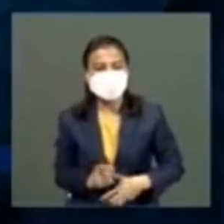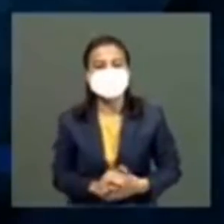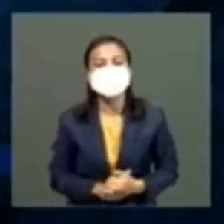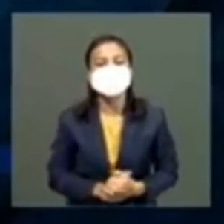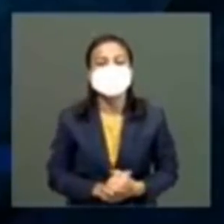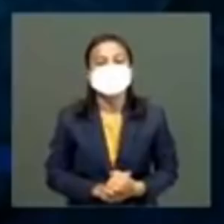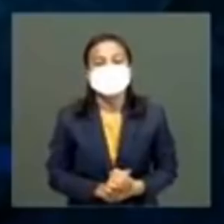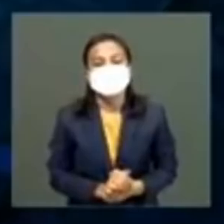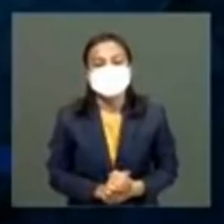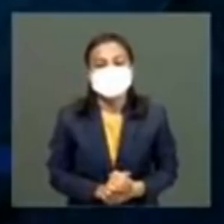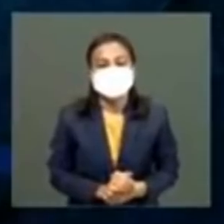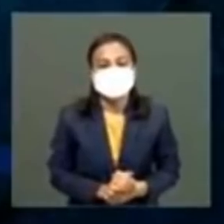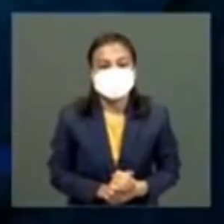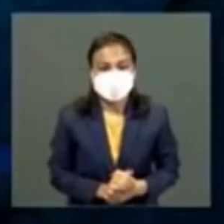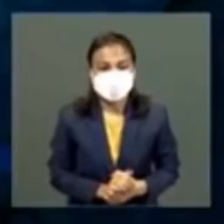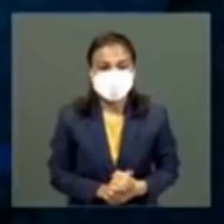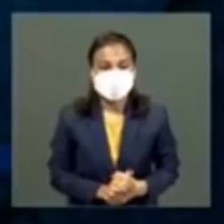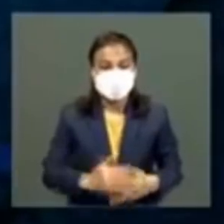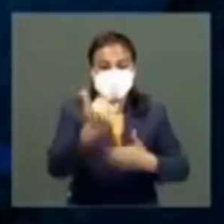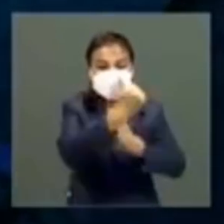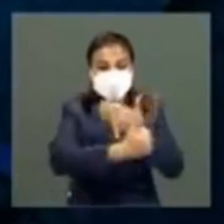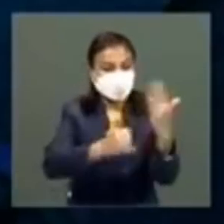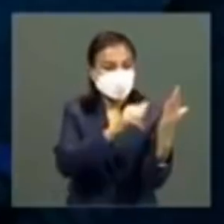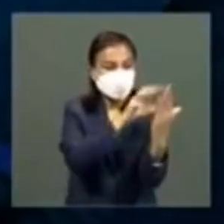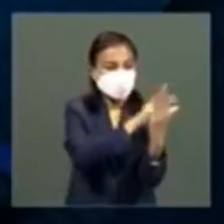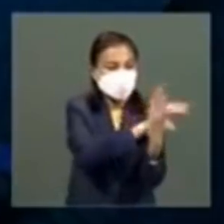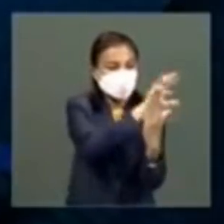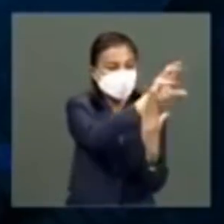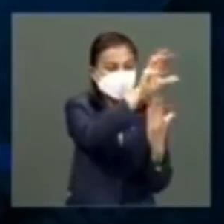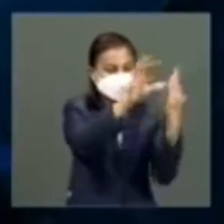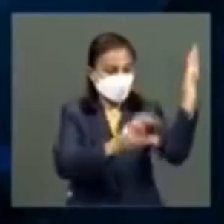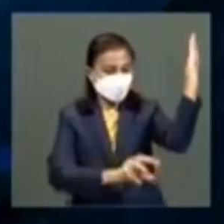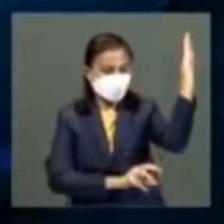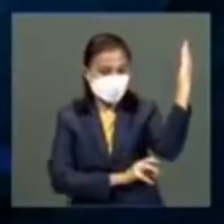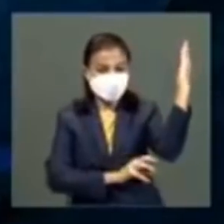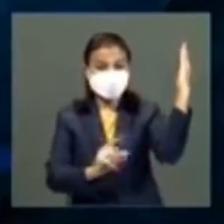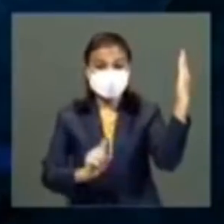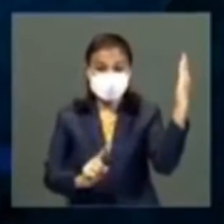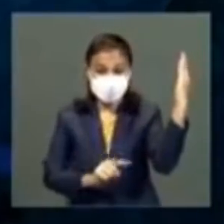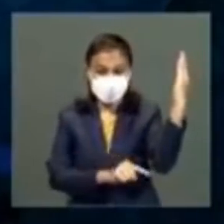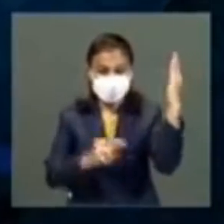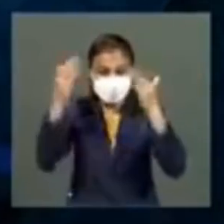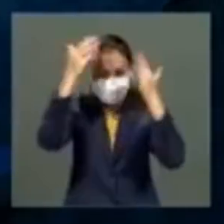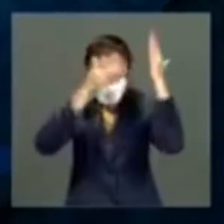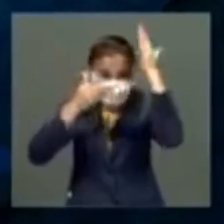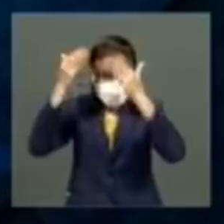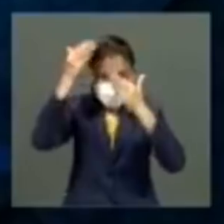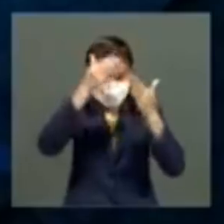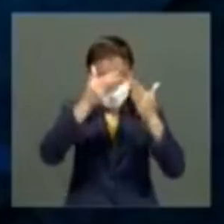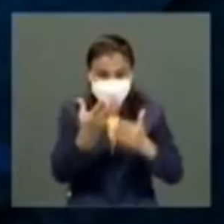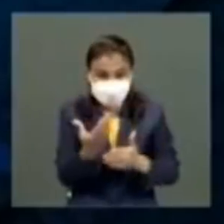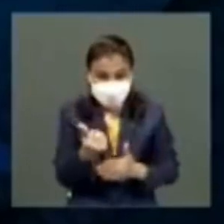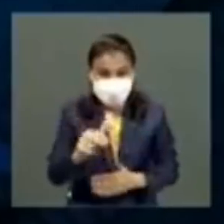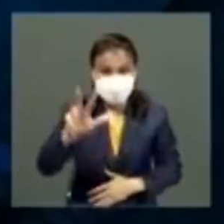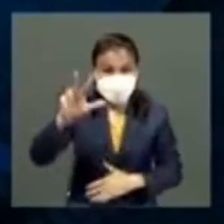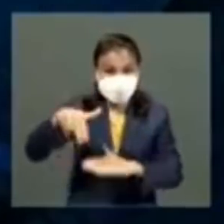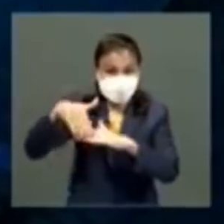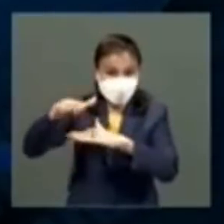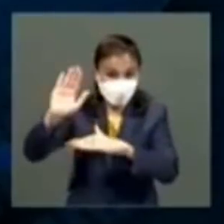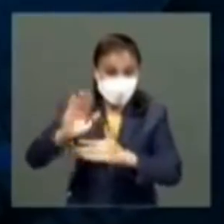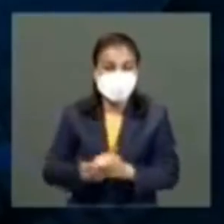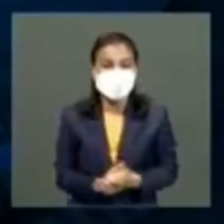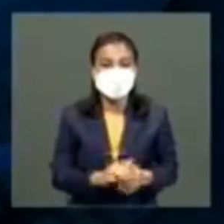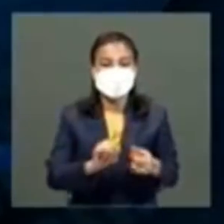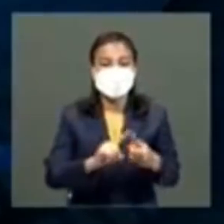จะชนะการในประเทศเพื่อนบ้านนะคะที่เรายังติดตามอยู่ก็คือคือมาเลเซียตัวเลขยัง 3000กว่านะคะ